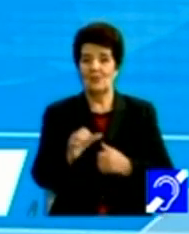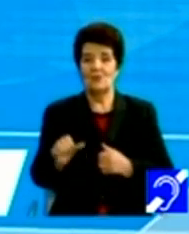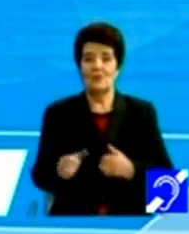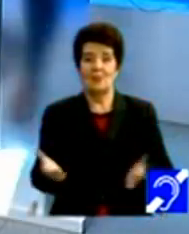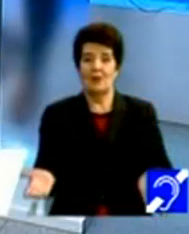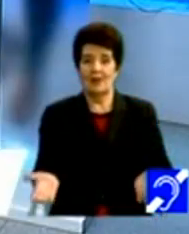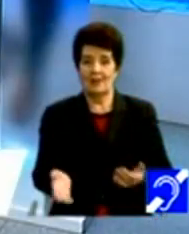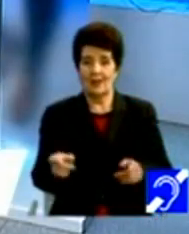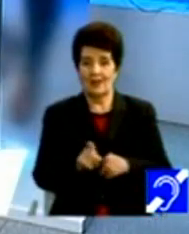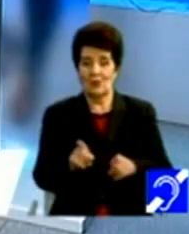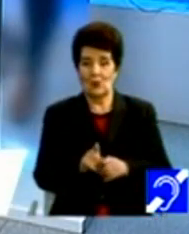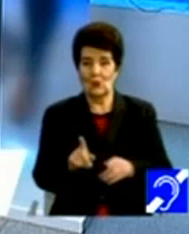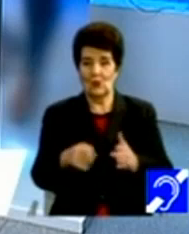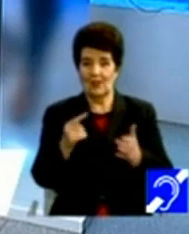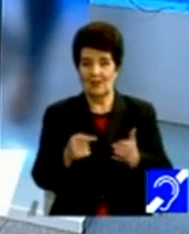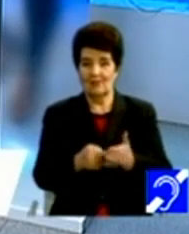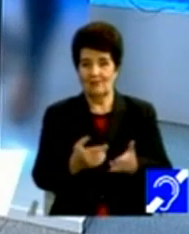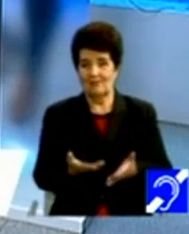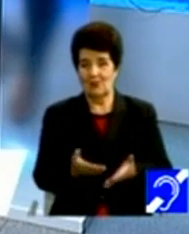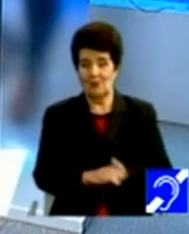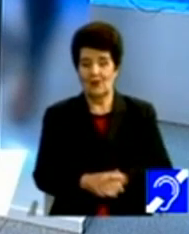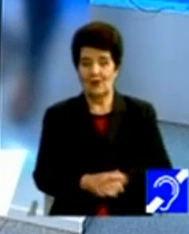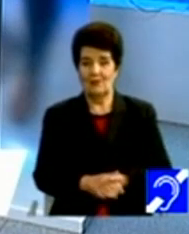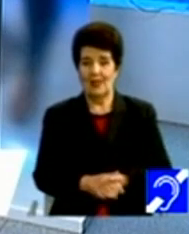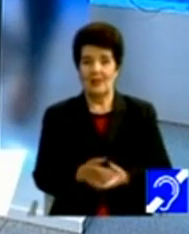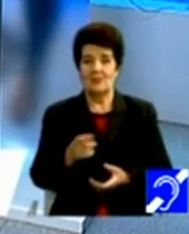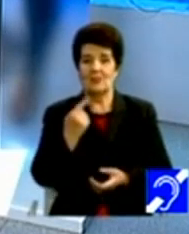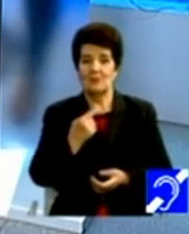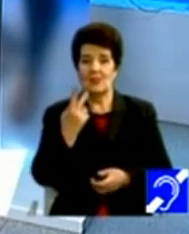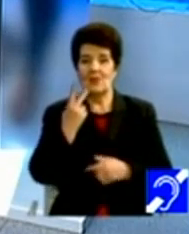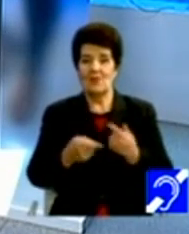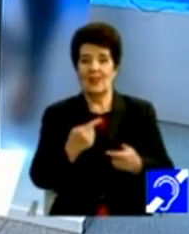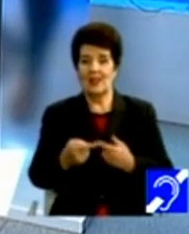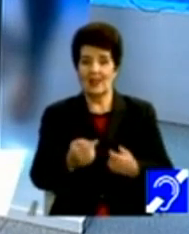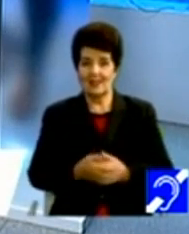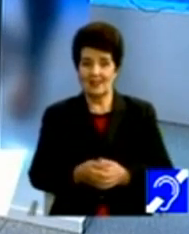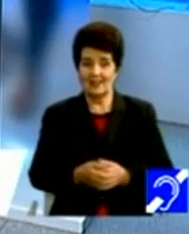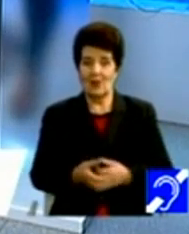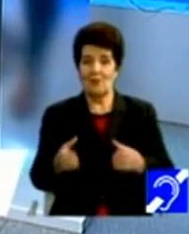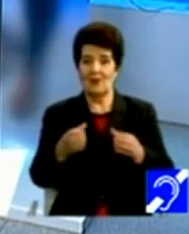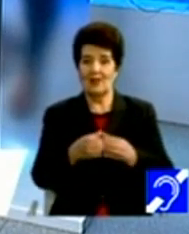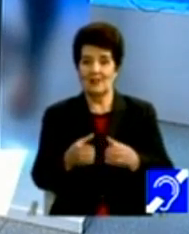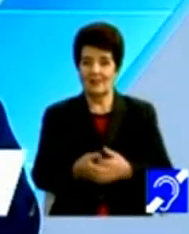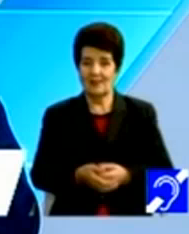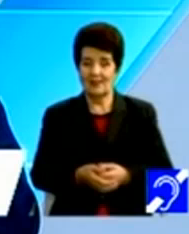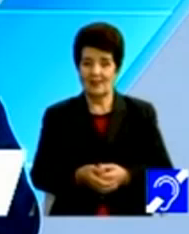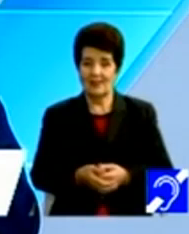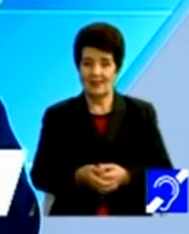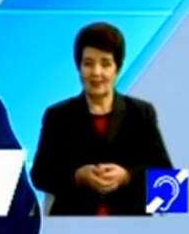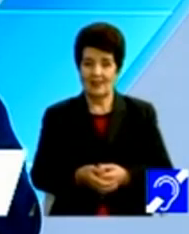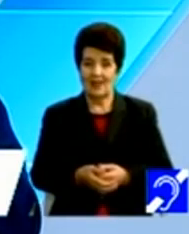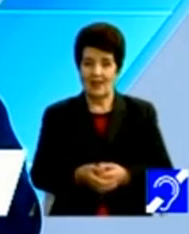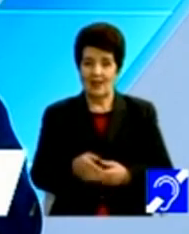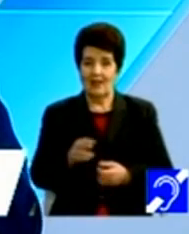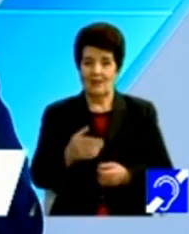Haideți să răspundeți la asta, dacă tot mi-ați ridicat mingea la fileu. Ce să răspund? De ce candidat separat dacă vă unesc atât de multe lucruri? Păi